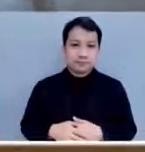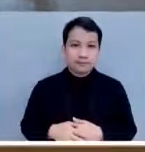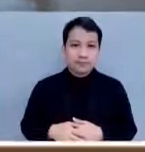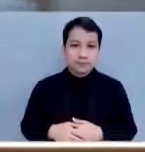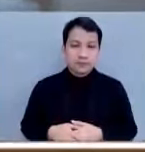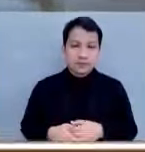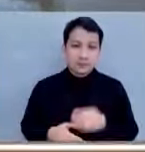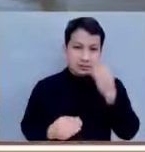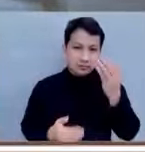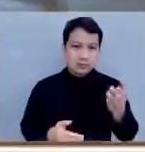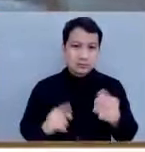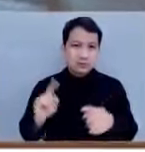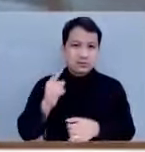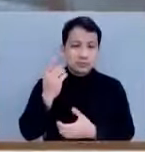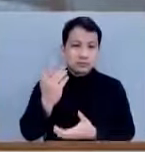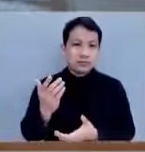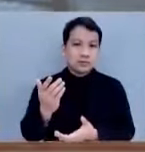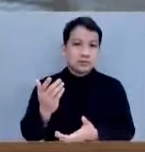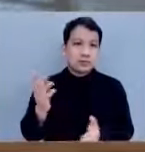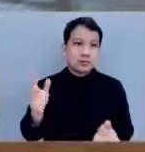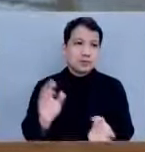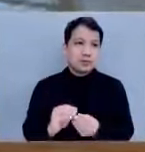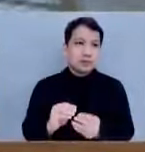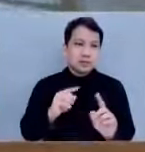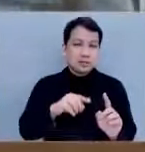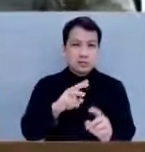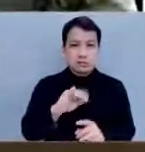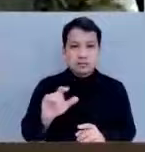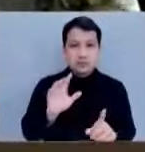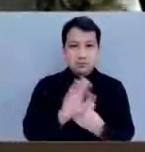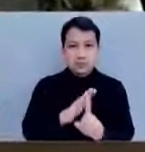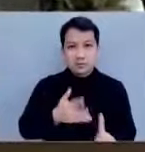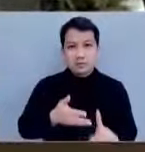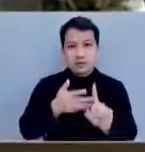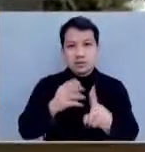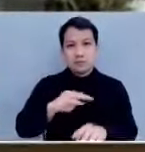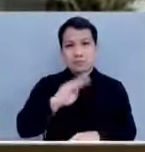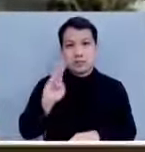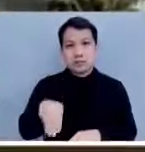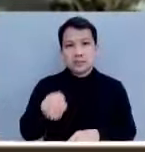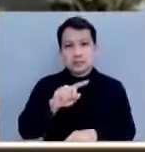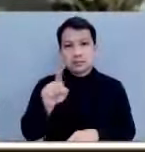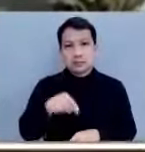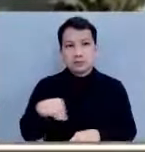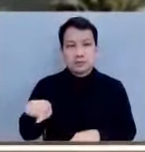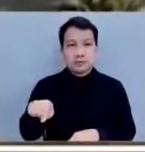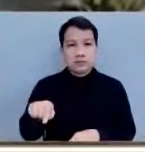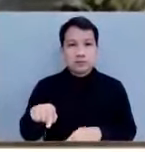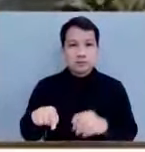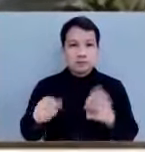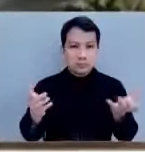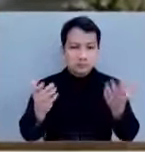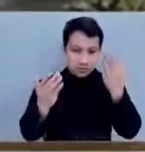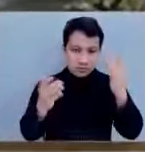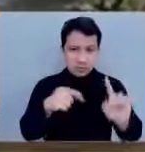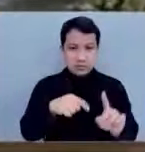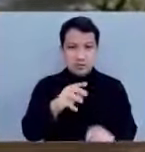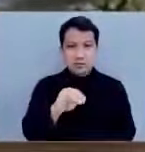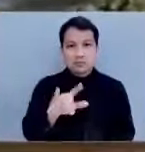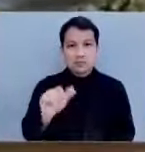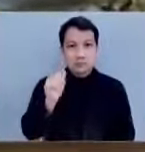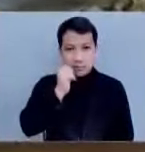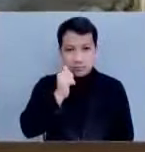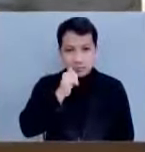Pumanaw na nag-iisang elepante na si Mali na sikat na attraction sa Manila Zoo. Bishwa Mali o mas kilalang si Mali, ang babaeng